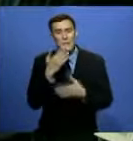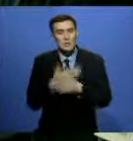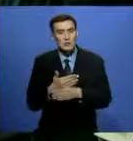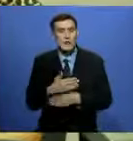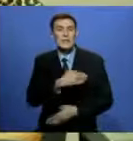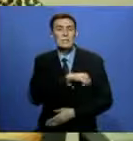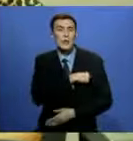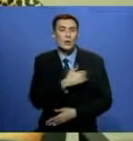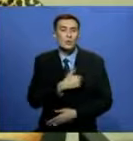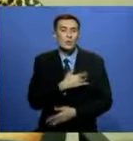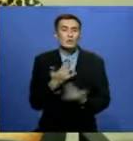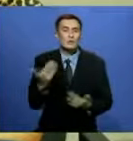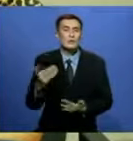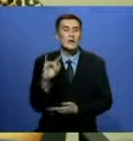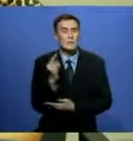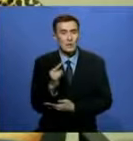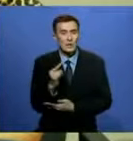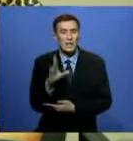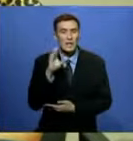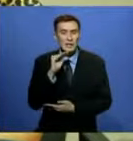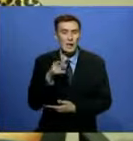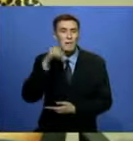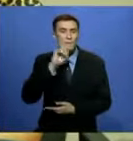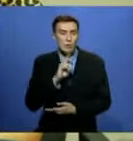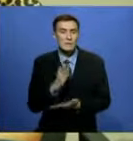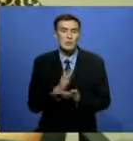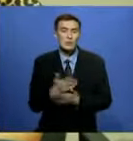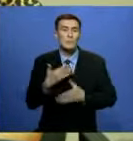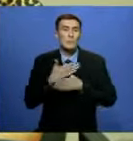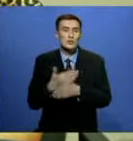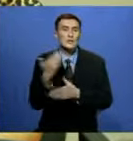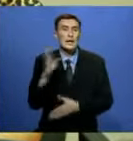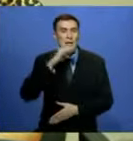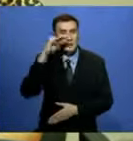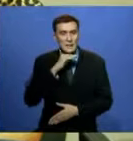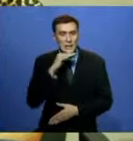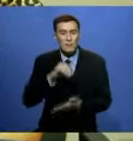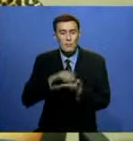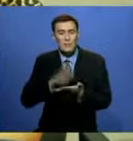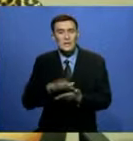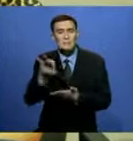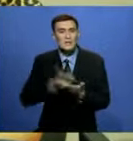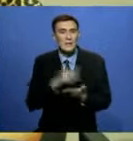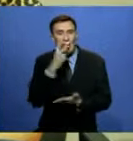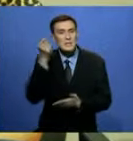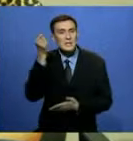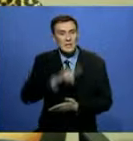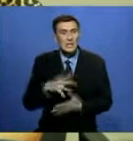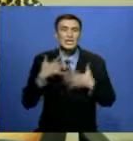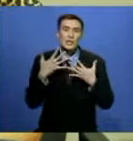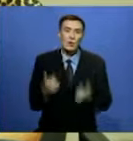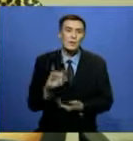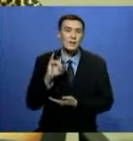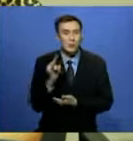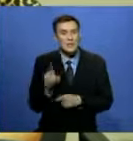температуру чада. Уникальный термометр, как датчик комфорта, является помощником родителей. По его данным можно мгновенно определить, здоров ли